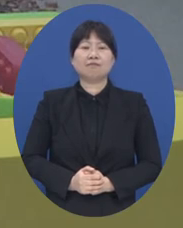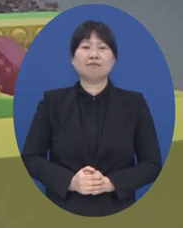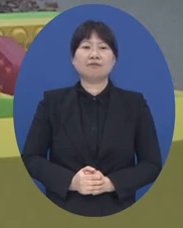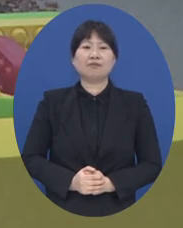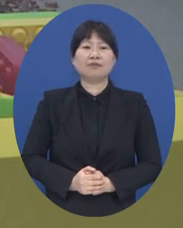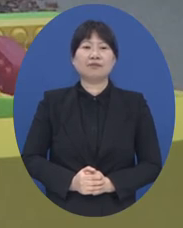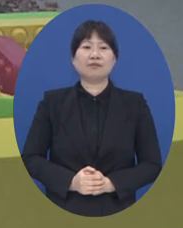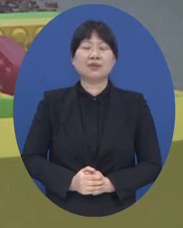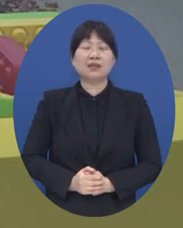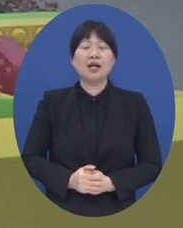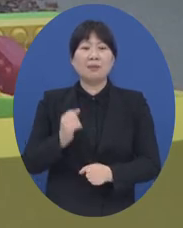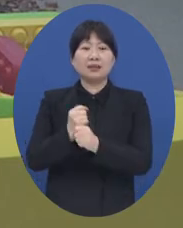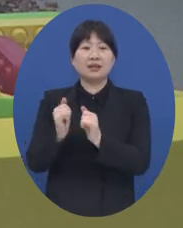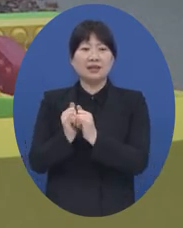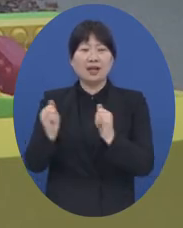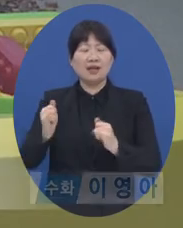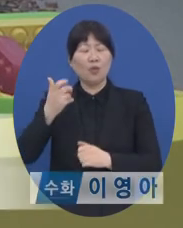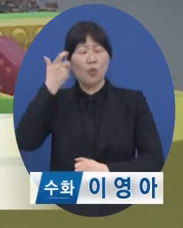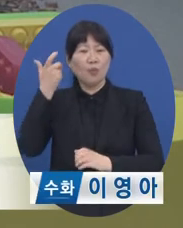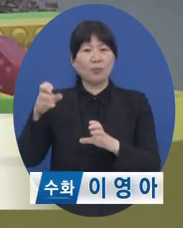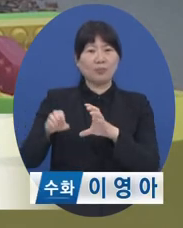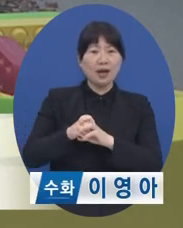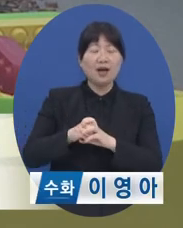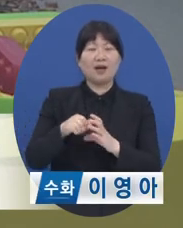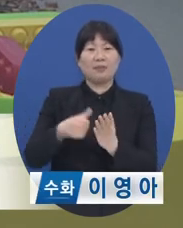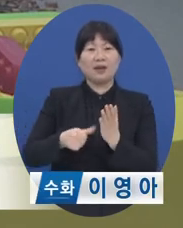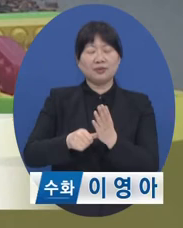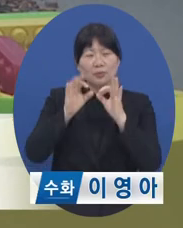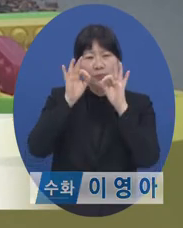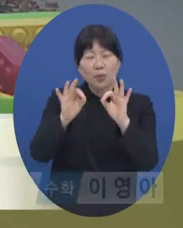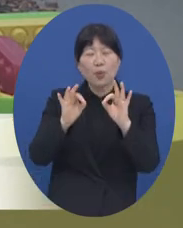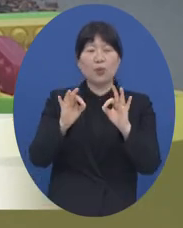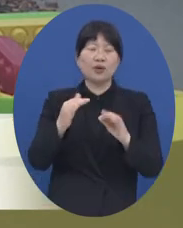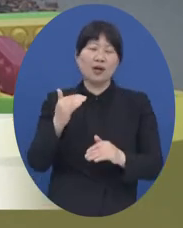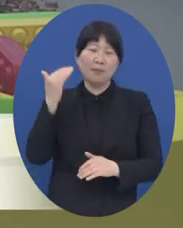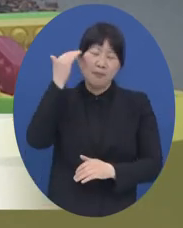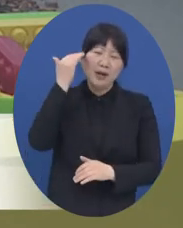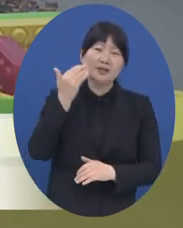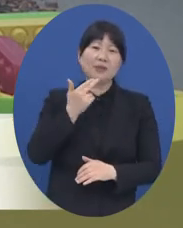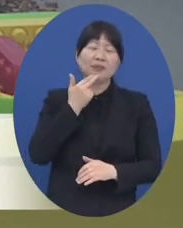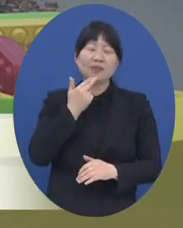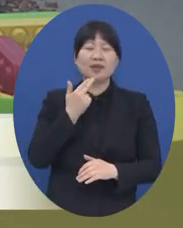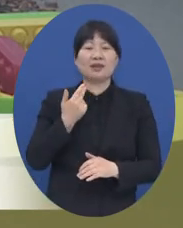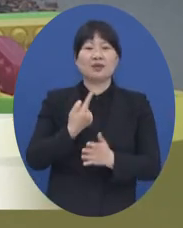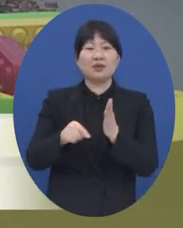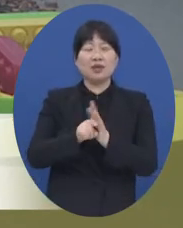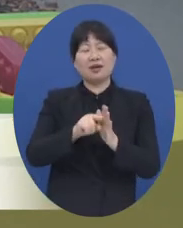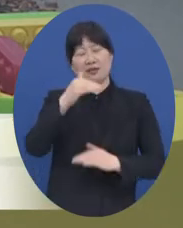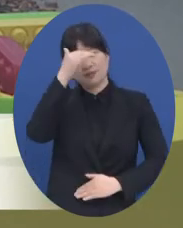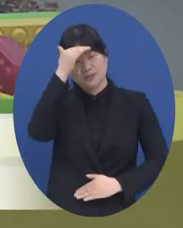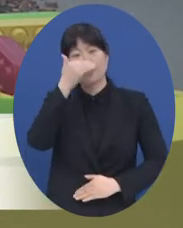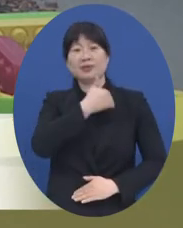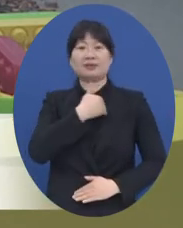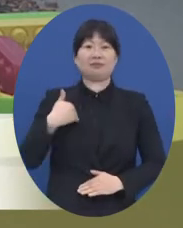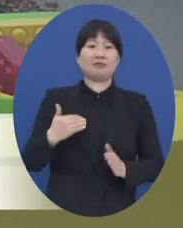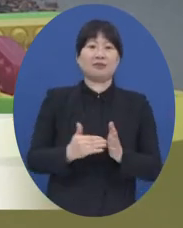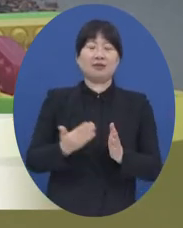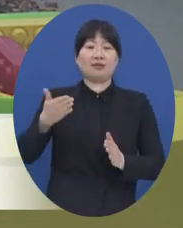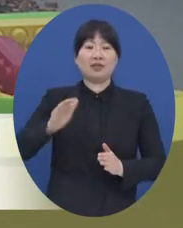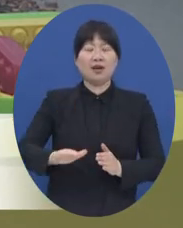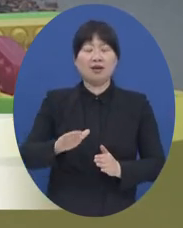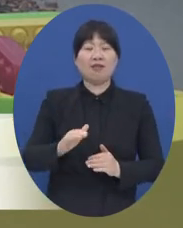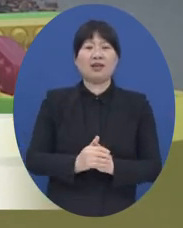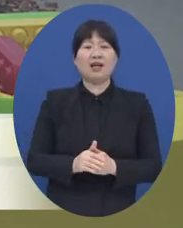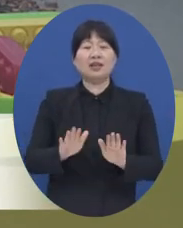작가의 혼이 담긴 공예 작품이라고 하면 보통 훼손되지 않도록 보기만 해야 하기 마련인데요. 경기 도자미술관에서는